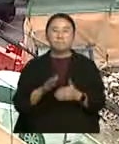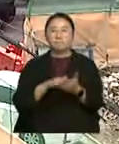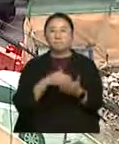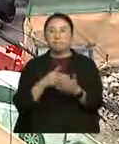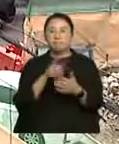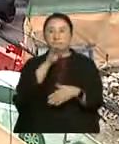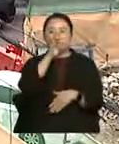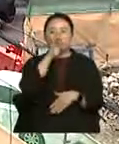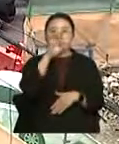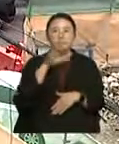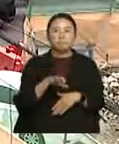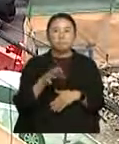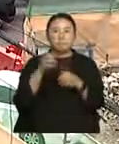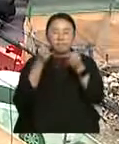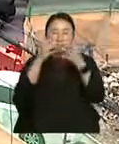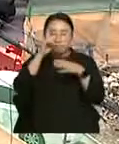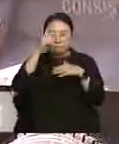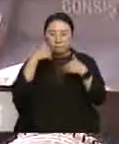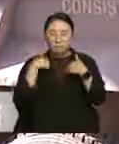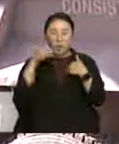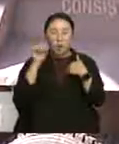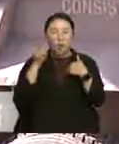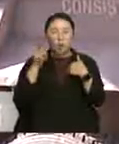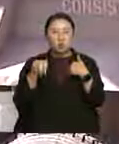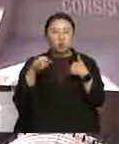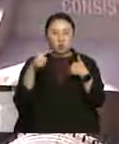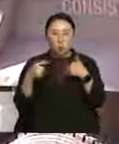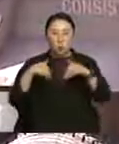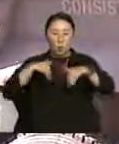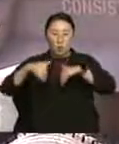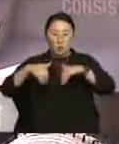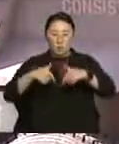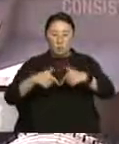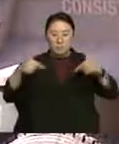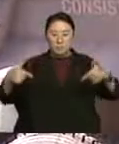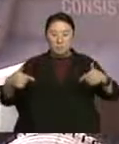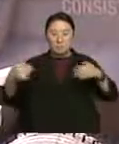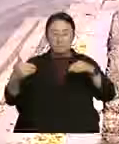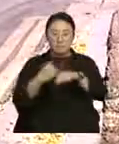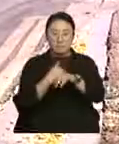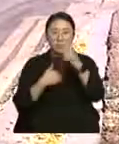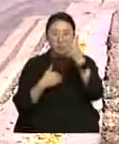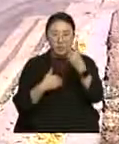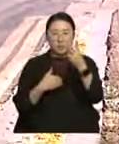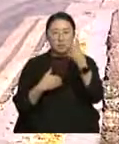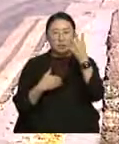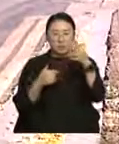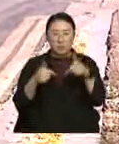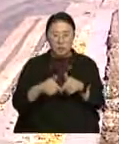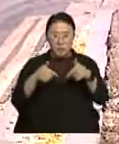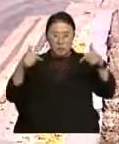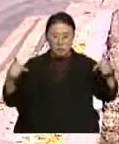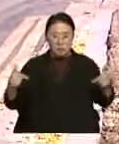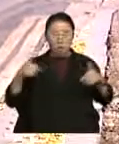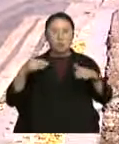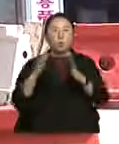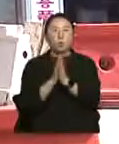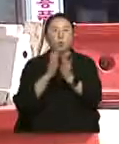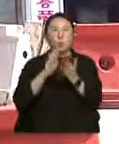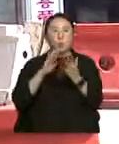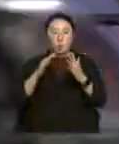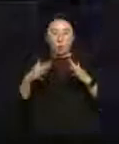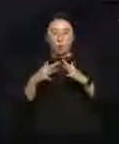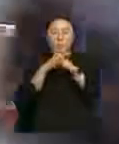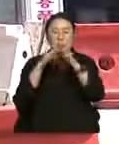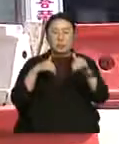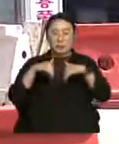동두천 중앙역에서 신청교 방향 어수로 확장공사 현장. 왕복 2차선 도로를 4차선으로 넓히는 공사입니다.